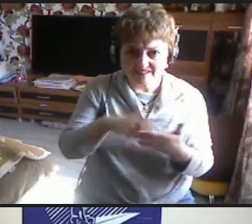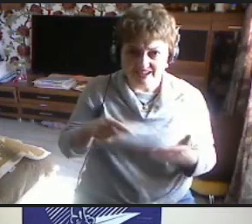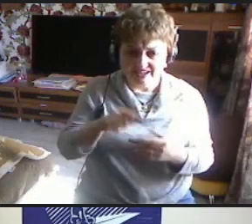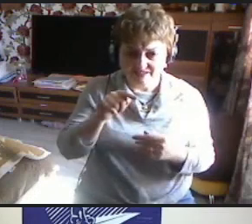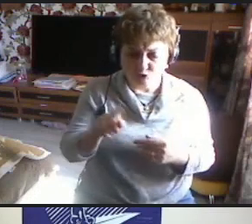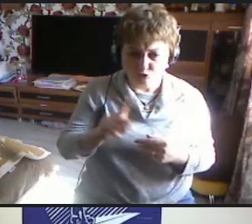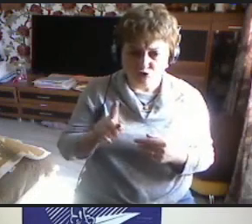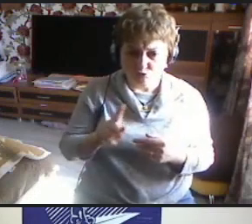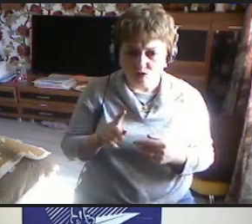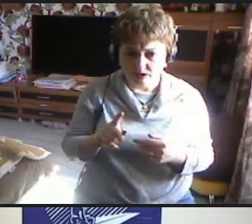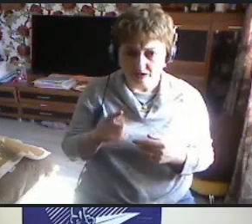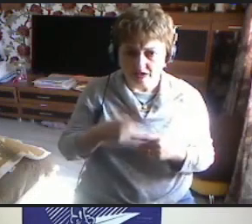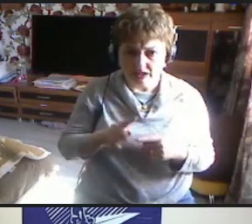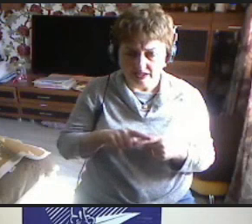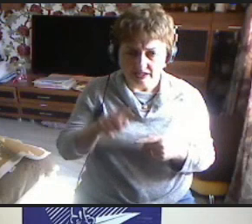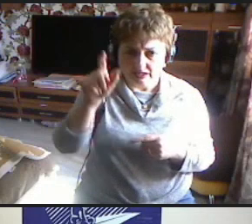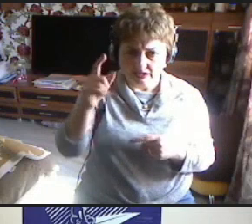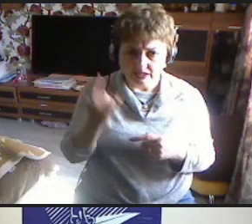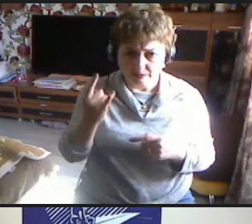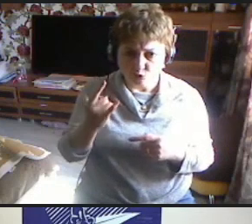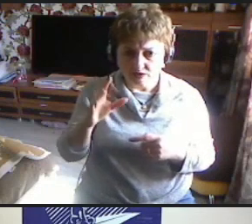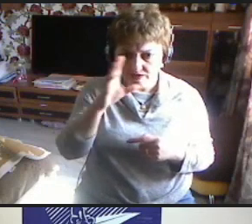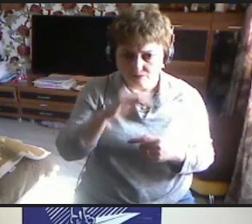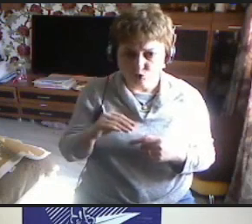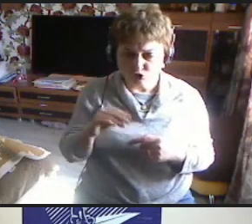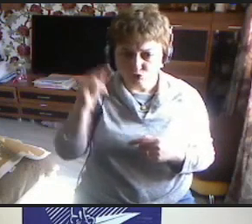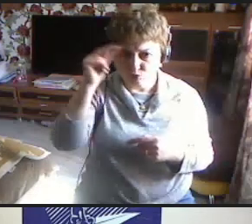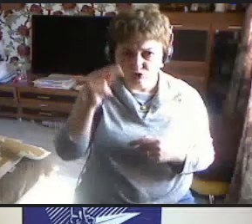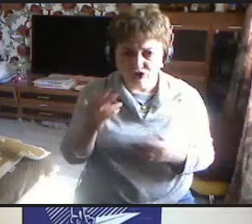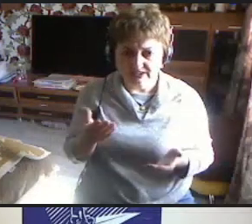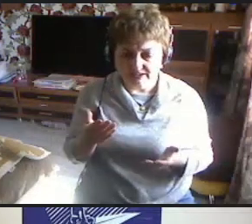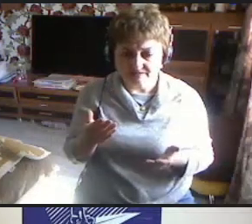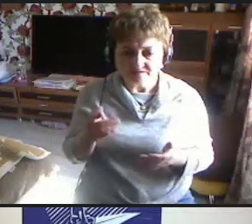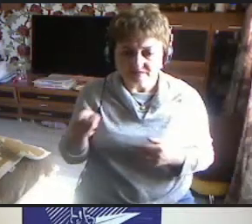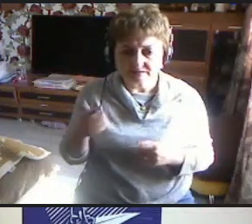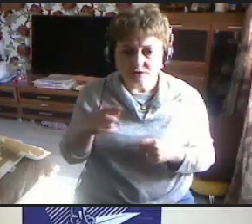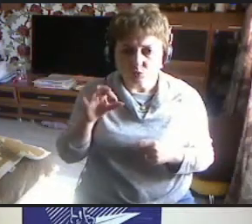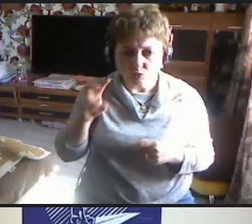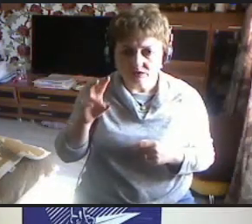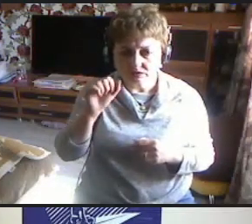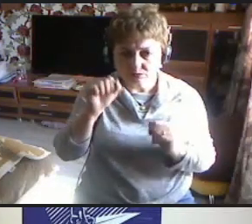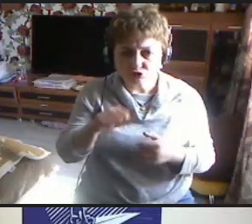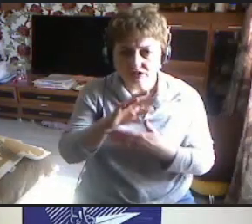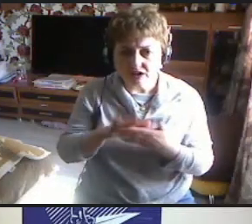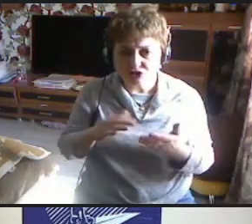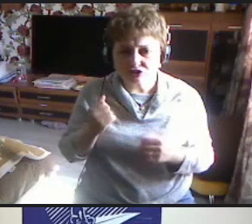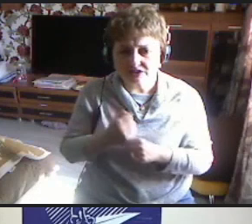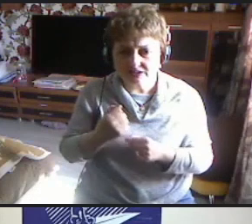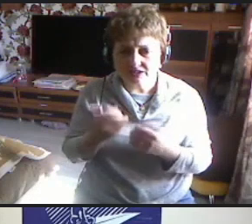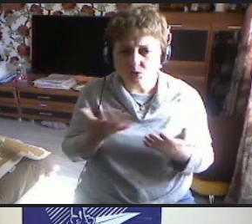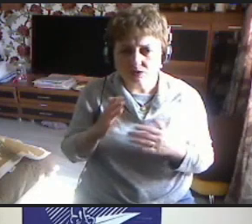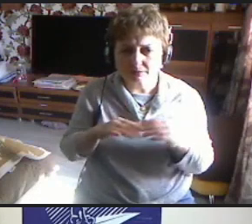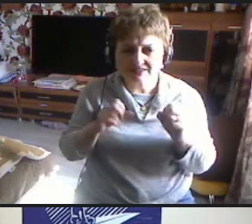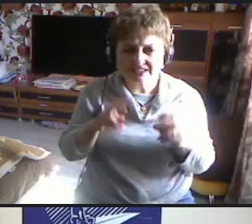этот ребенок сможет учиться, что он сможет дальше сделать какой-то профессиональный выбор свой